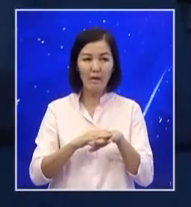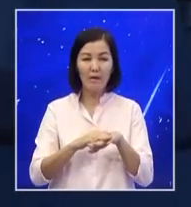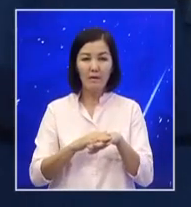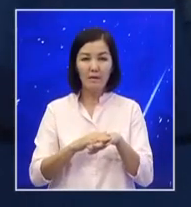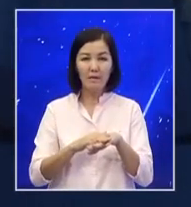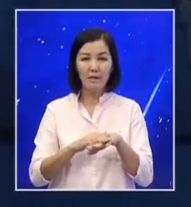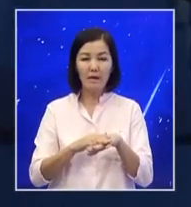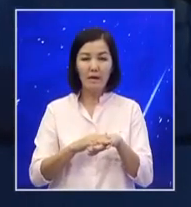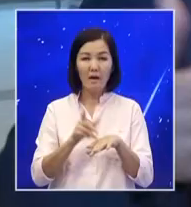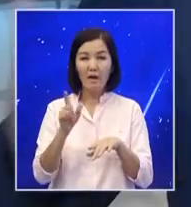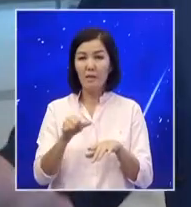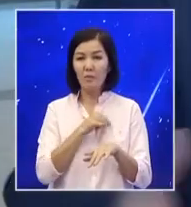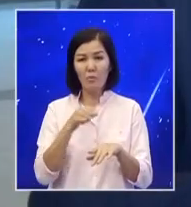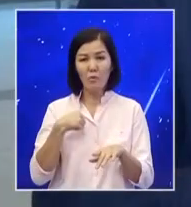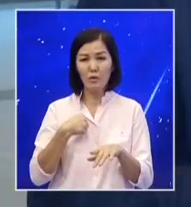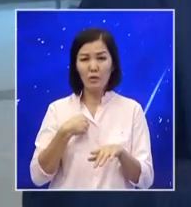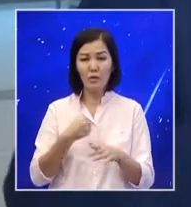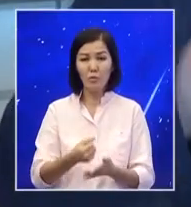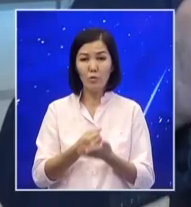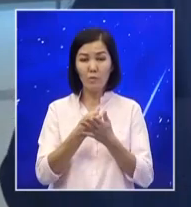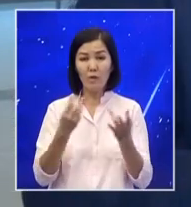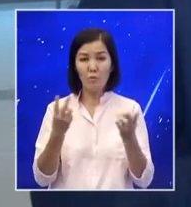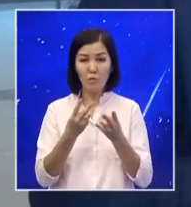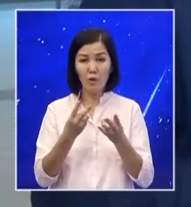оны кітапты. Бір спонсор болмаса